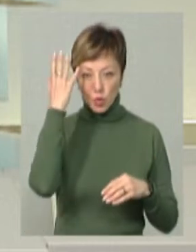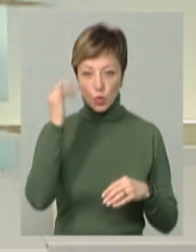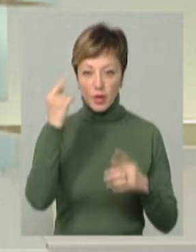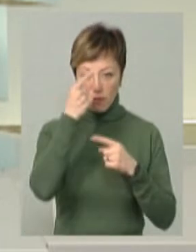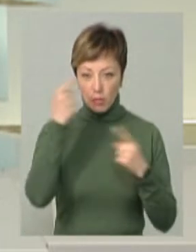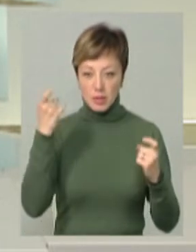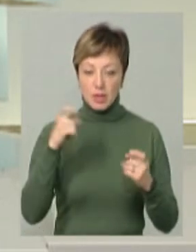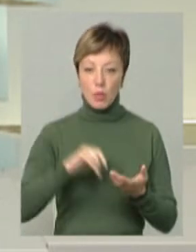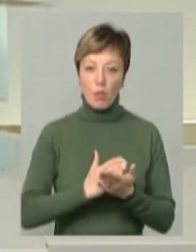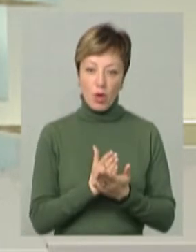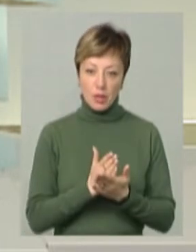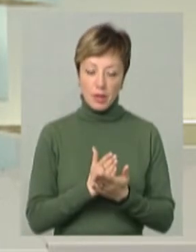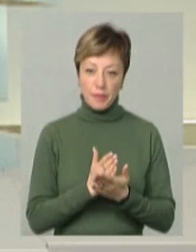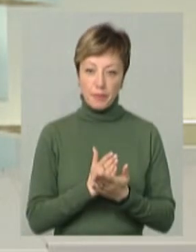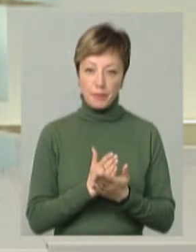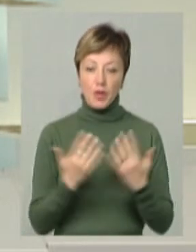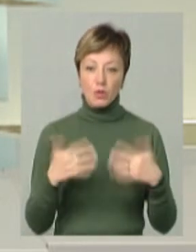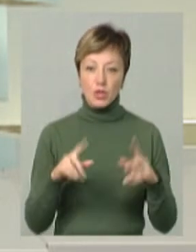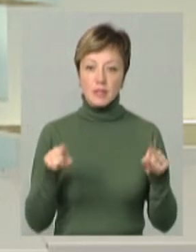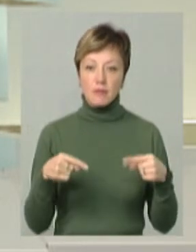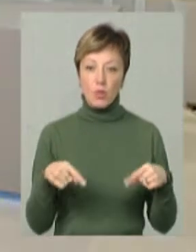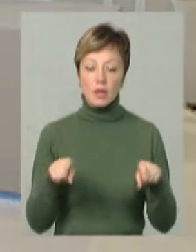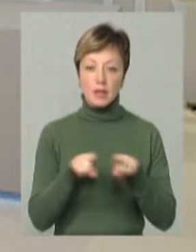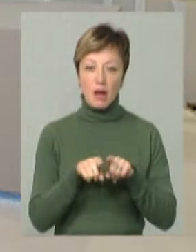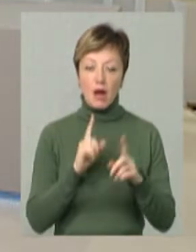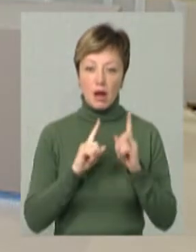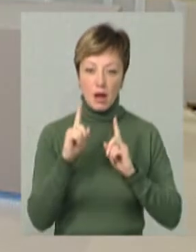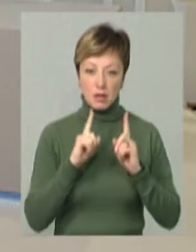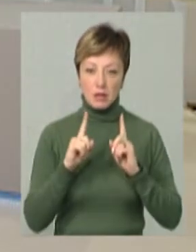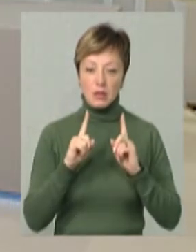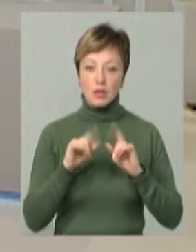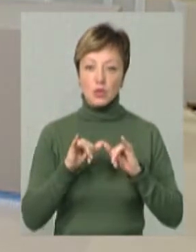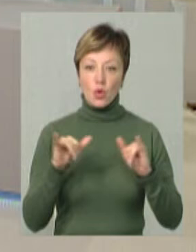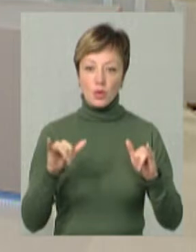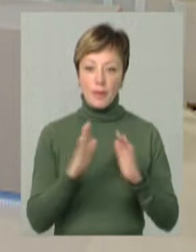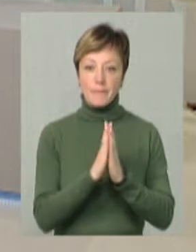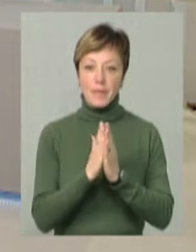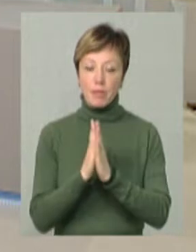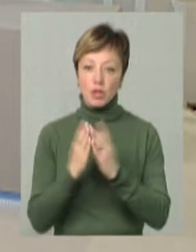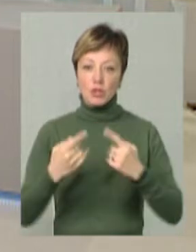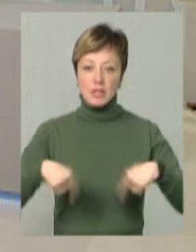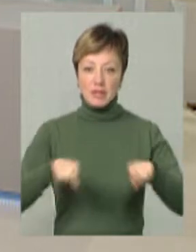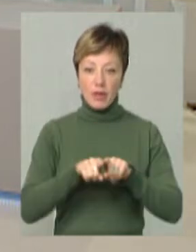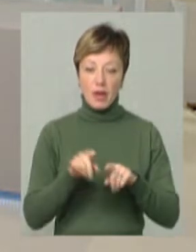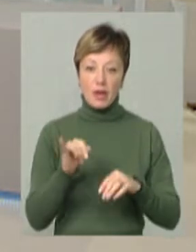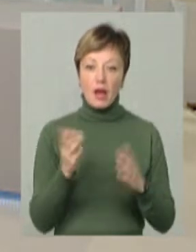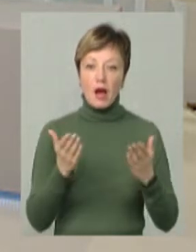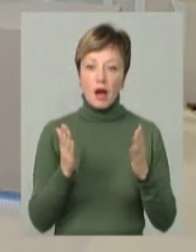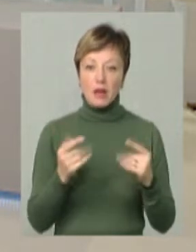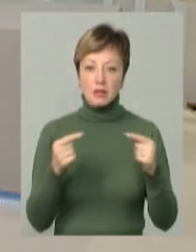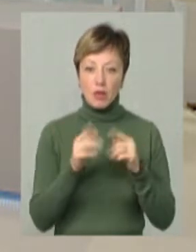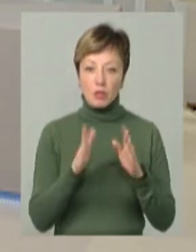та інформаційної політики вже створена така рада з розвитку бібліотечної сфери, і яка саме